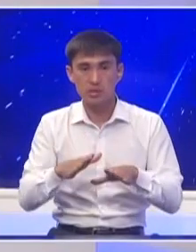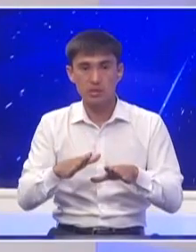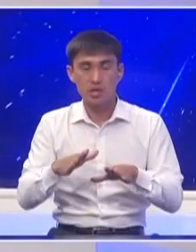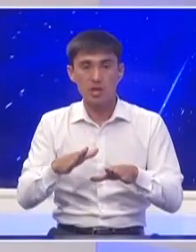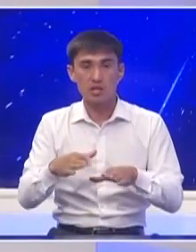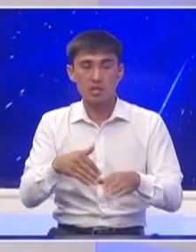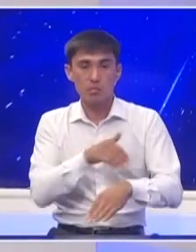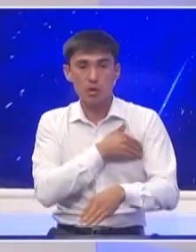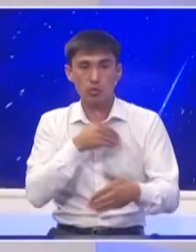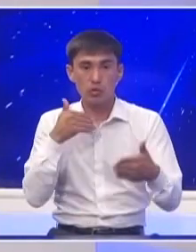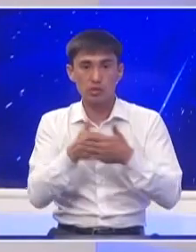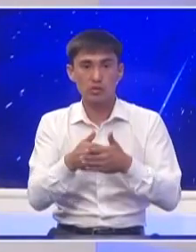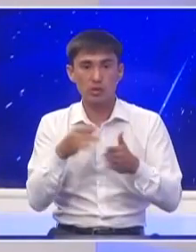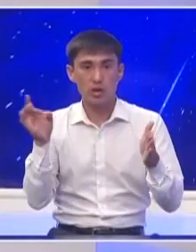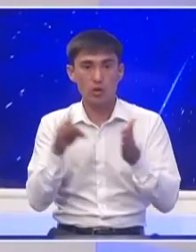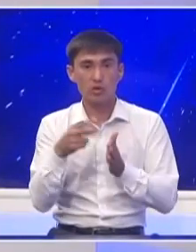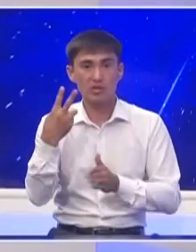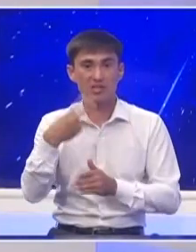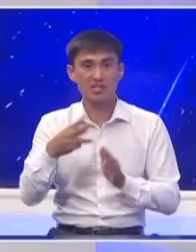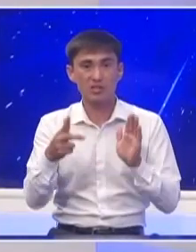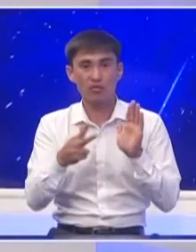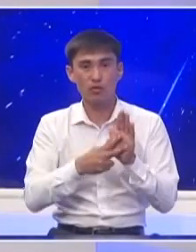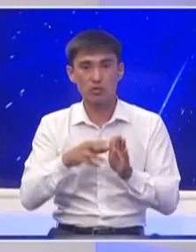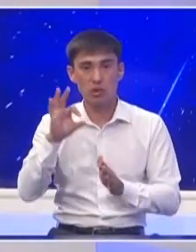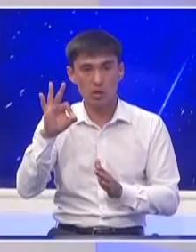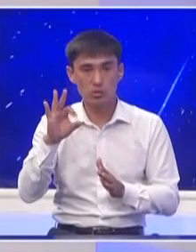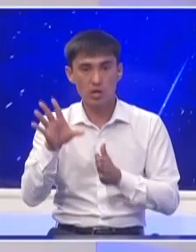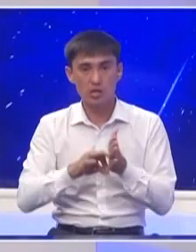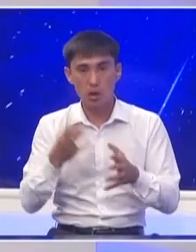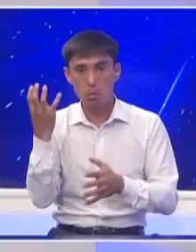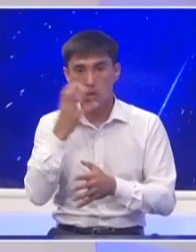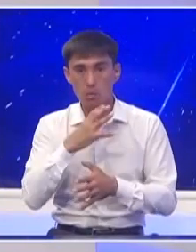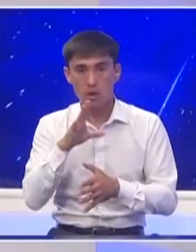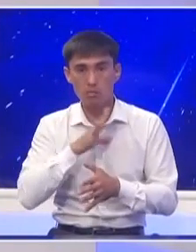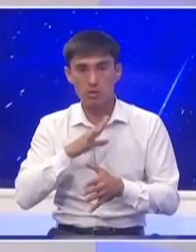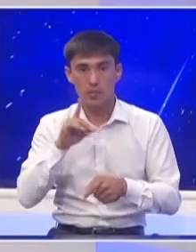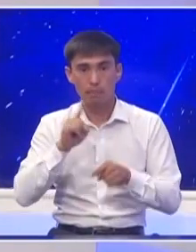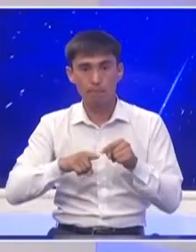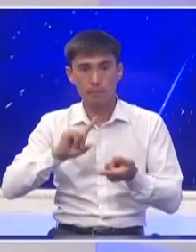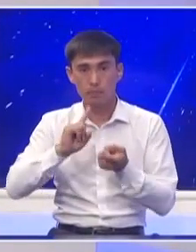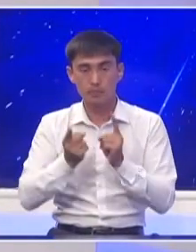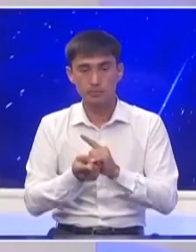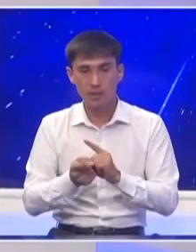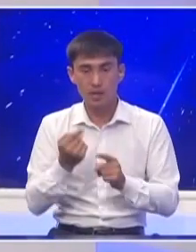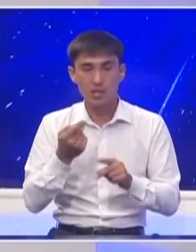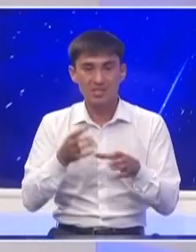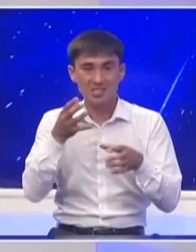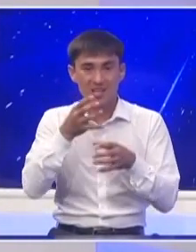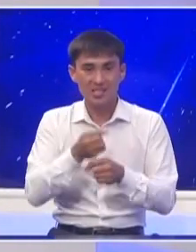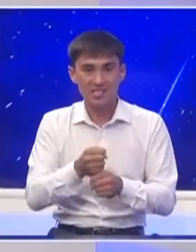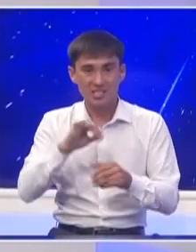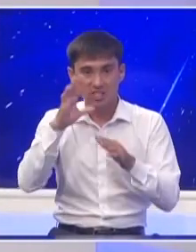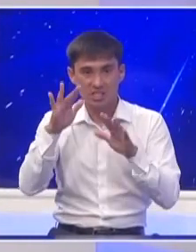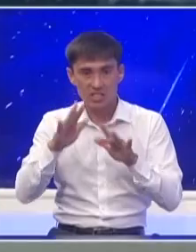температура там достигла рекордных 38 градусов. Резкое потепление привело к заметным последствиям. Значительно